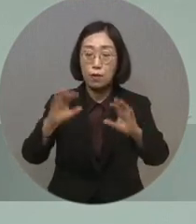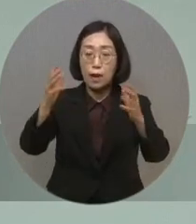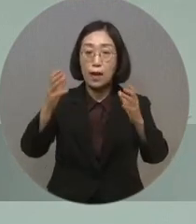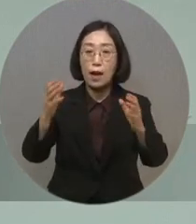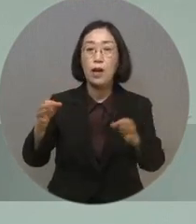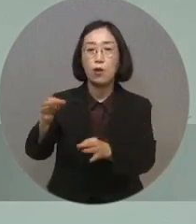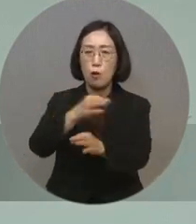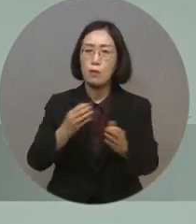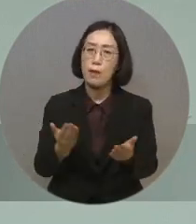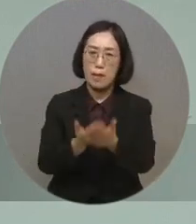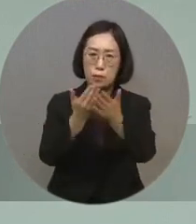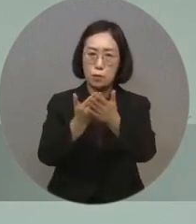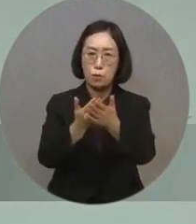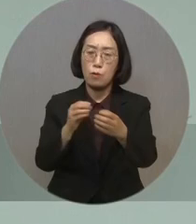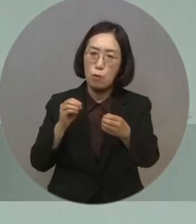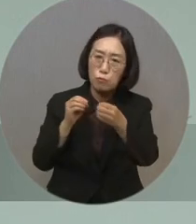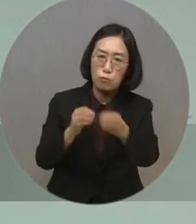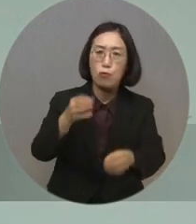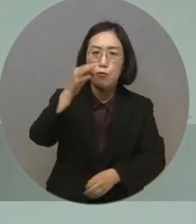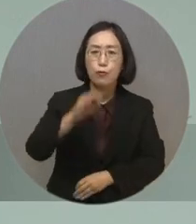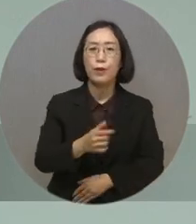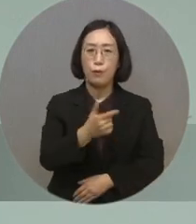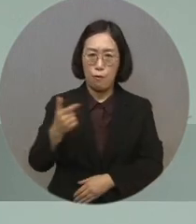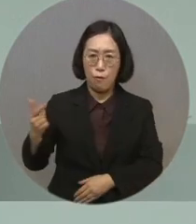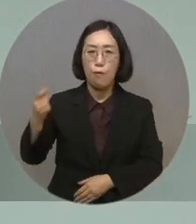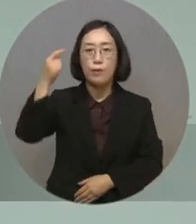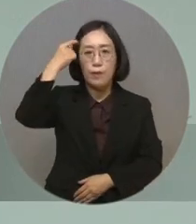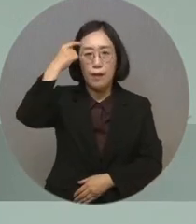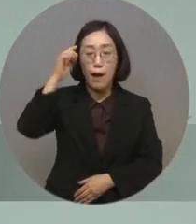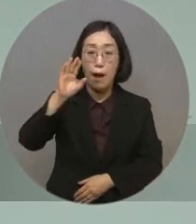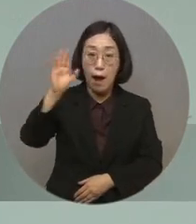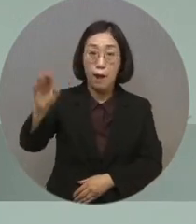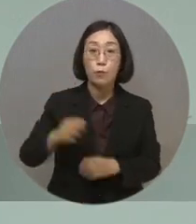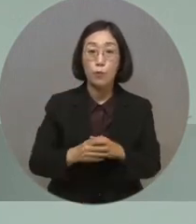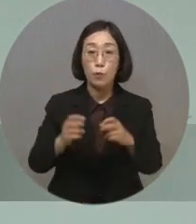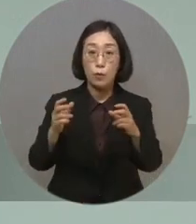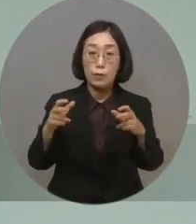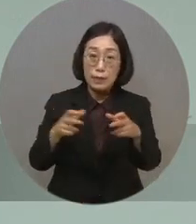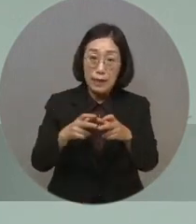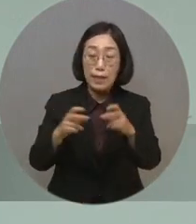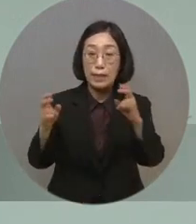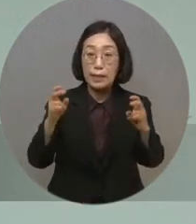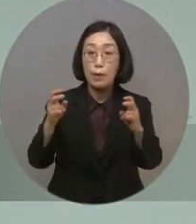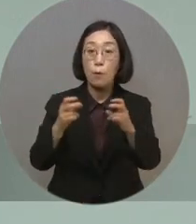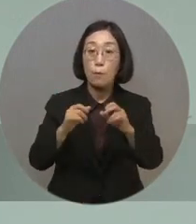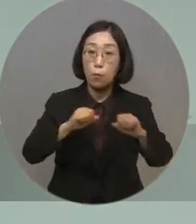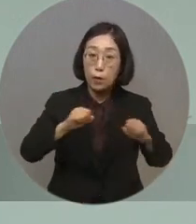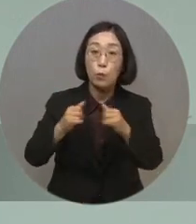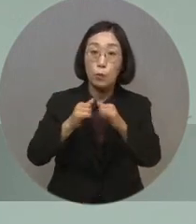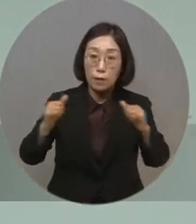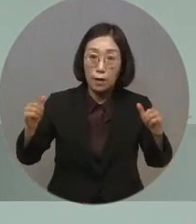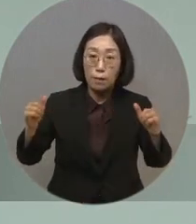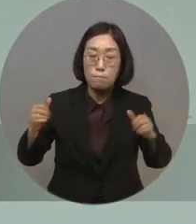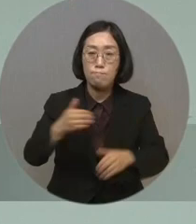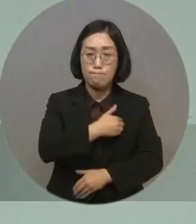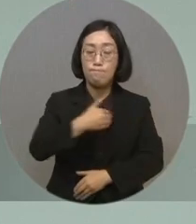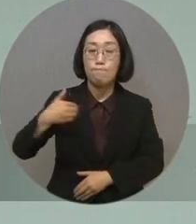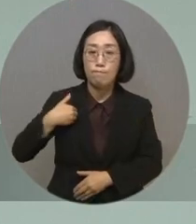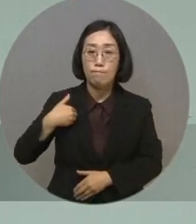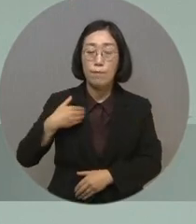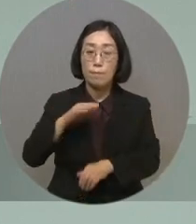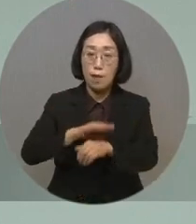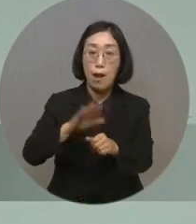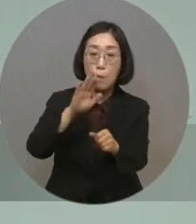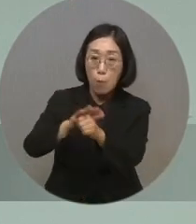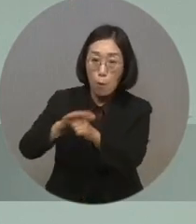성장에도 분명히 저는 입 아지 한다고 보고 있고 앞으로도 장애인이 기업인으로서 당당하게 활동할 수 있는 환경을